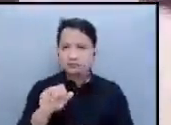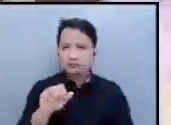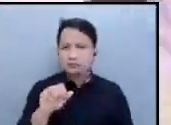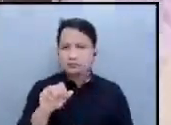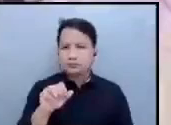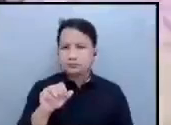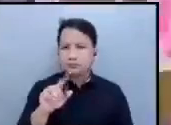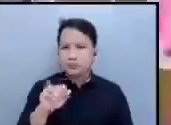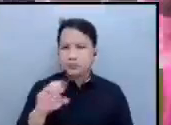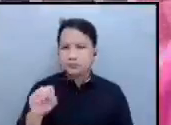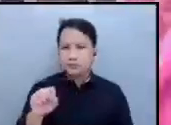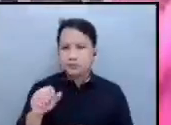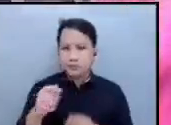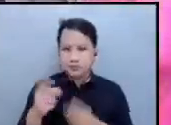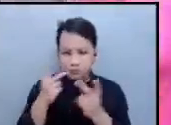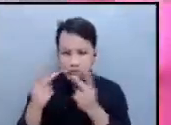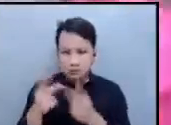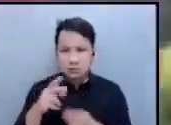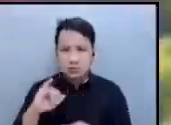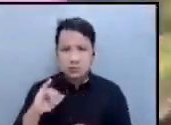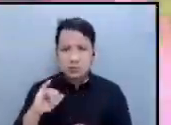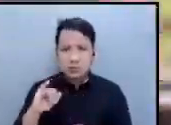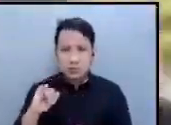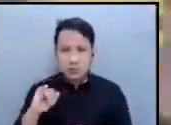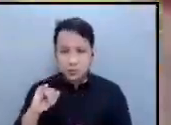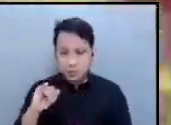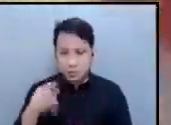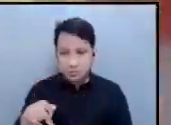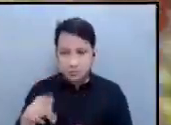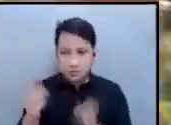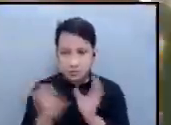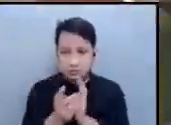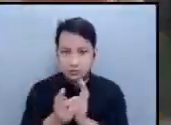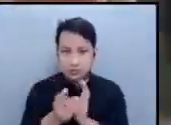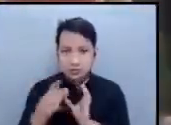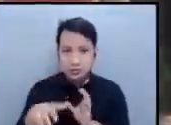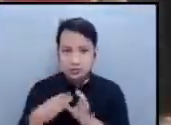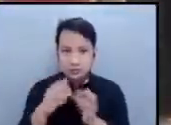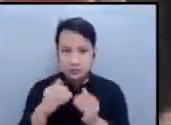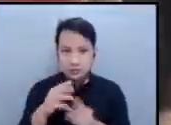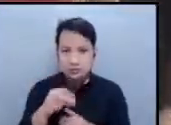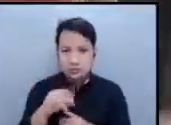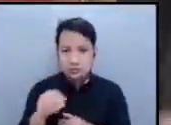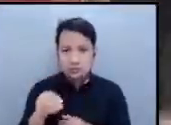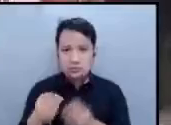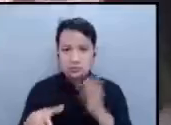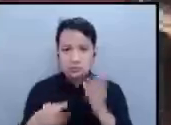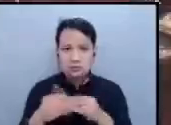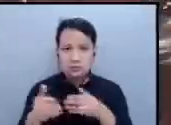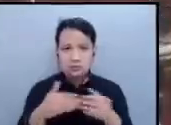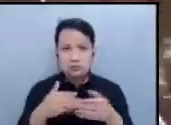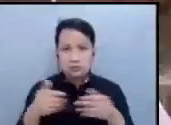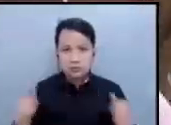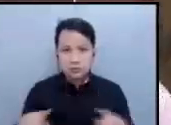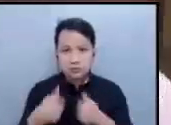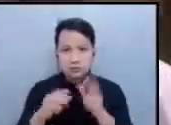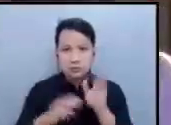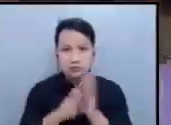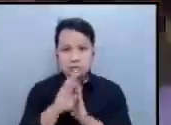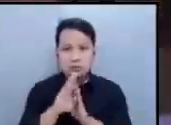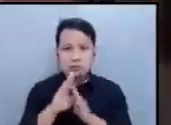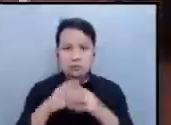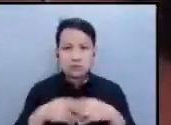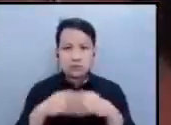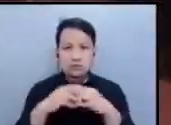ang indigenous community sa barangay Manok-Manok. Dito sinabi ni Robredo na sa kabila ng mga hakbang para i-develop pa ang Boracay